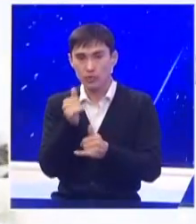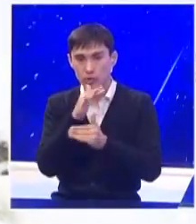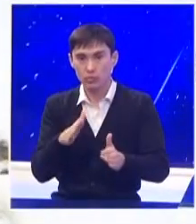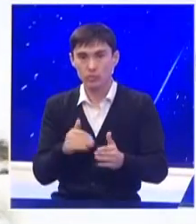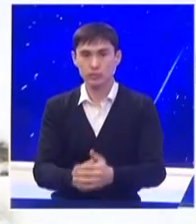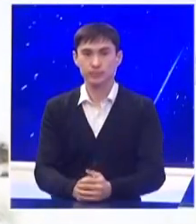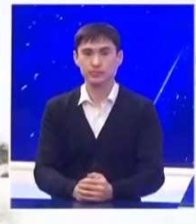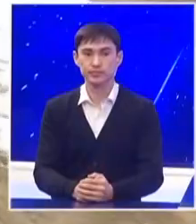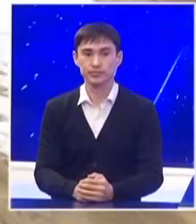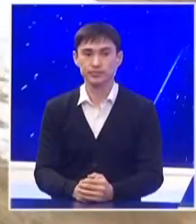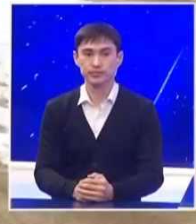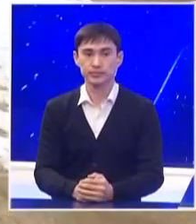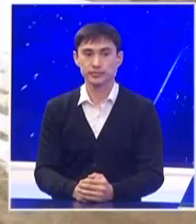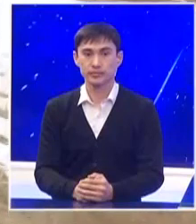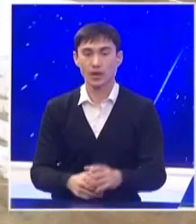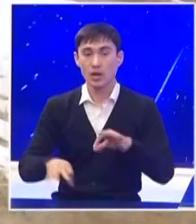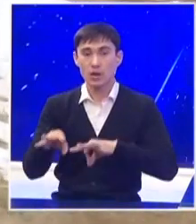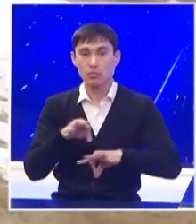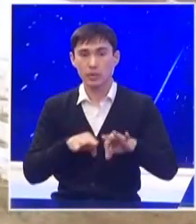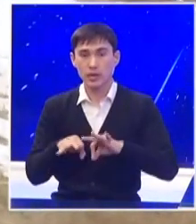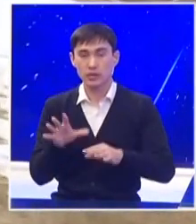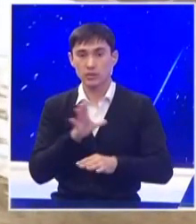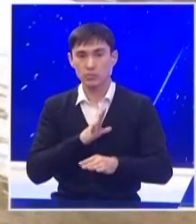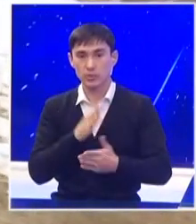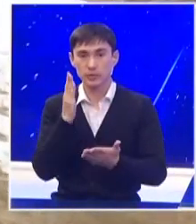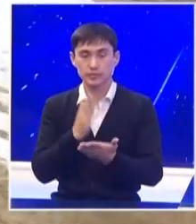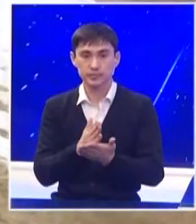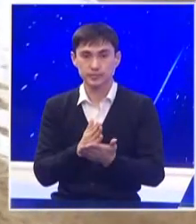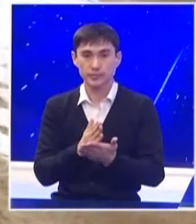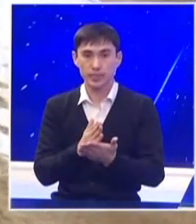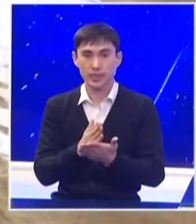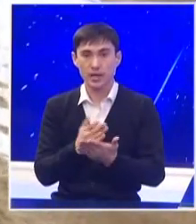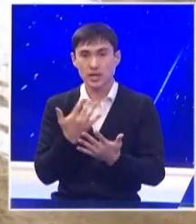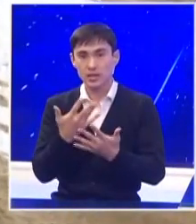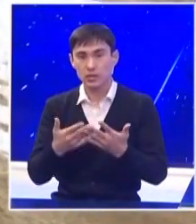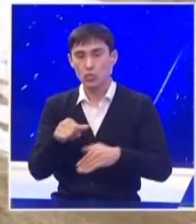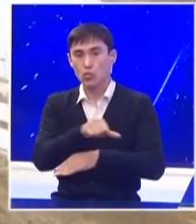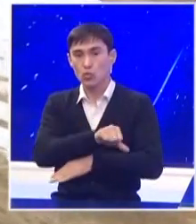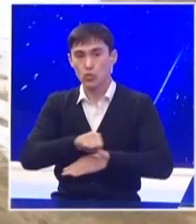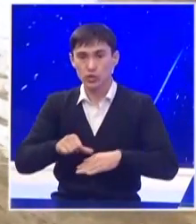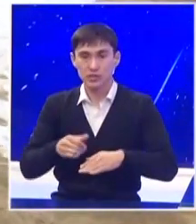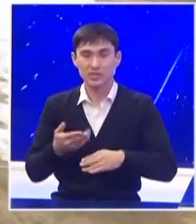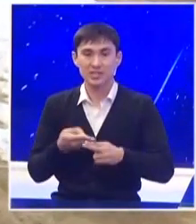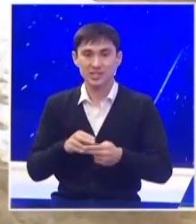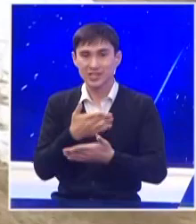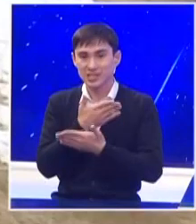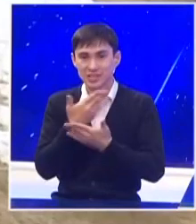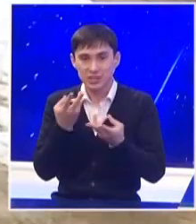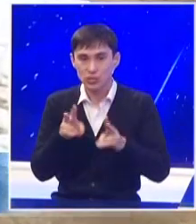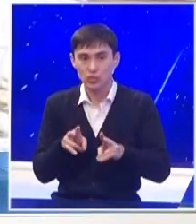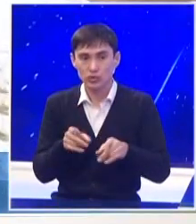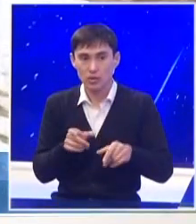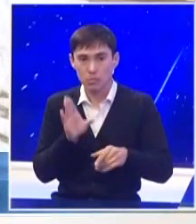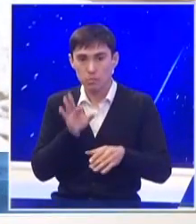там. В проекте были предусмотрены некоторые улицы, где нет необходимости